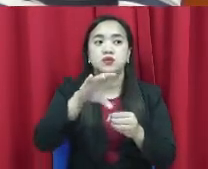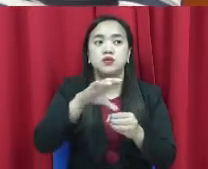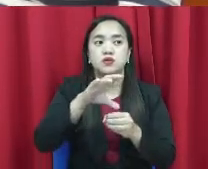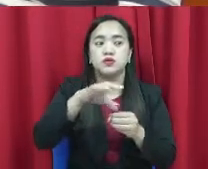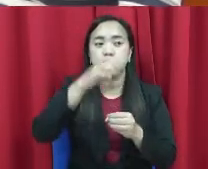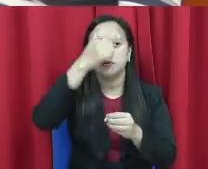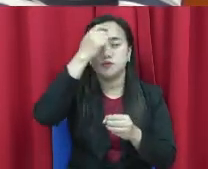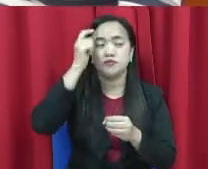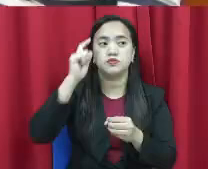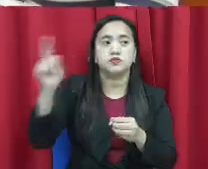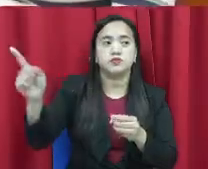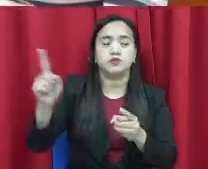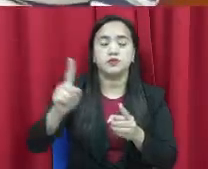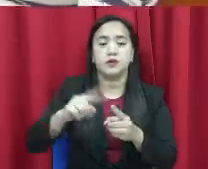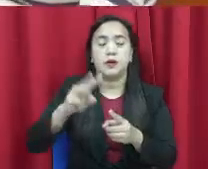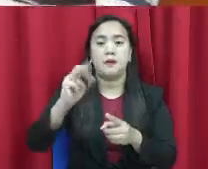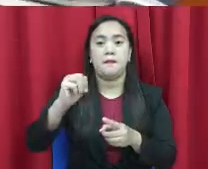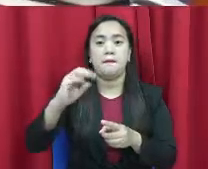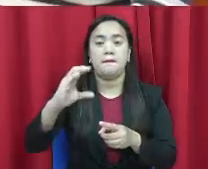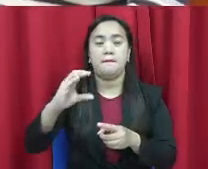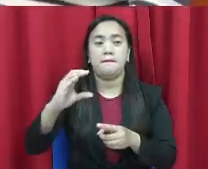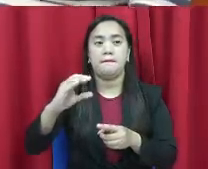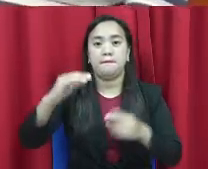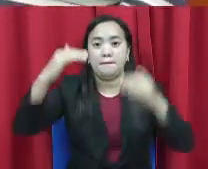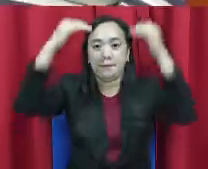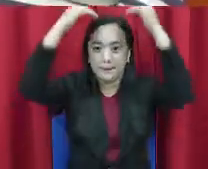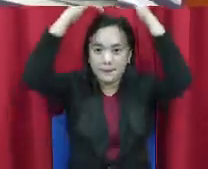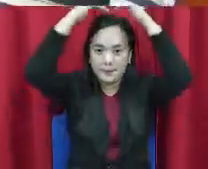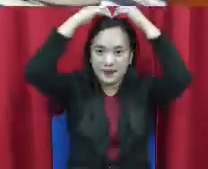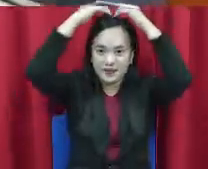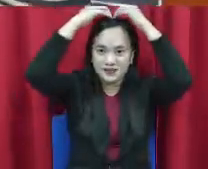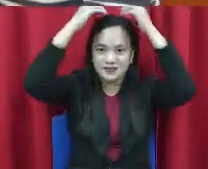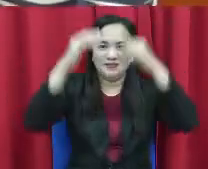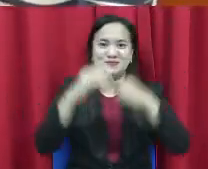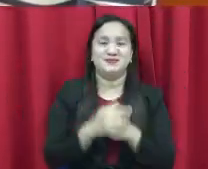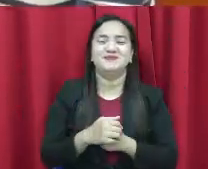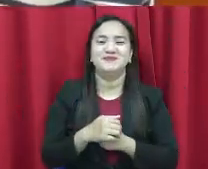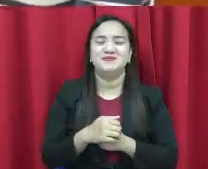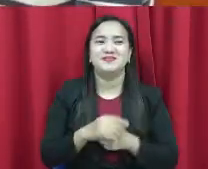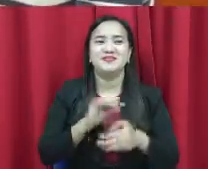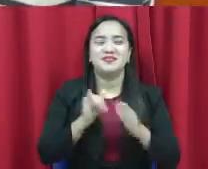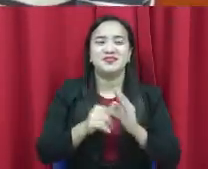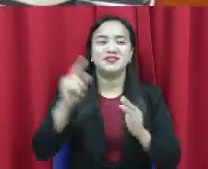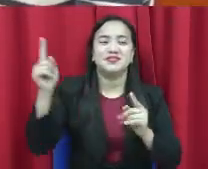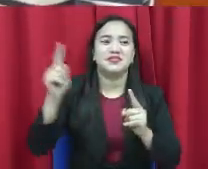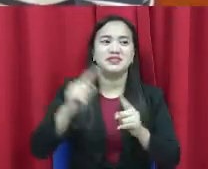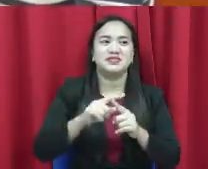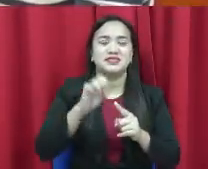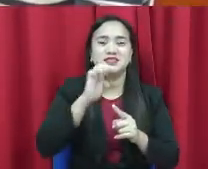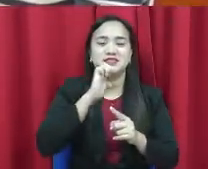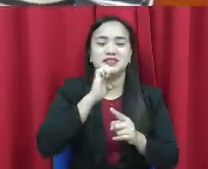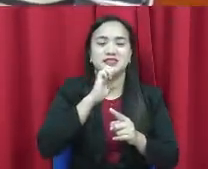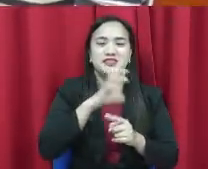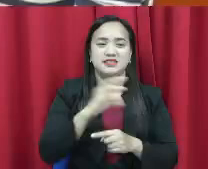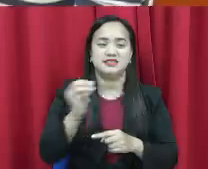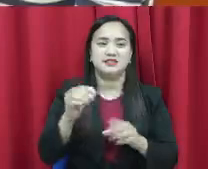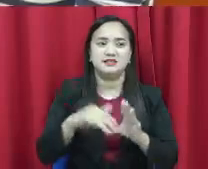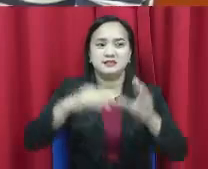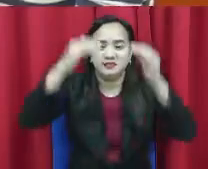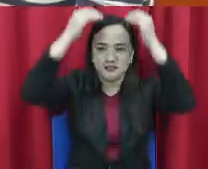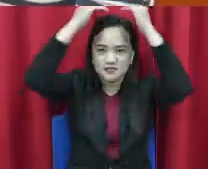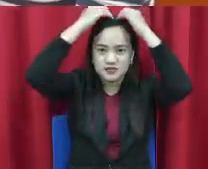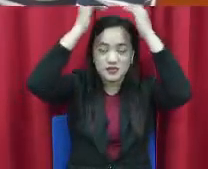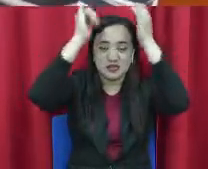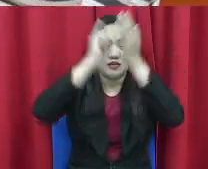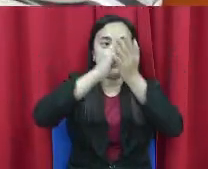Mcdo eh Doon na nag ano e talag unl talaga doon na nagdinner yung iba at Nagkape kape Oo kaya pagdating